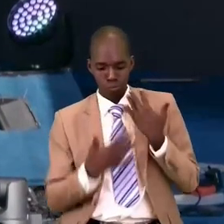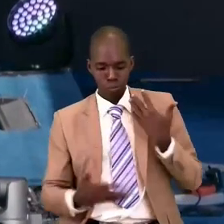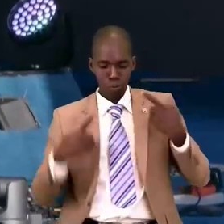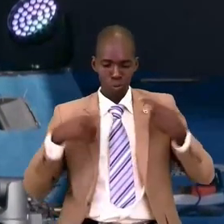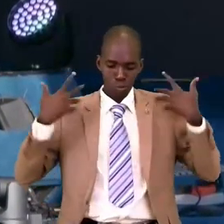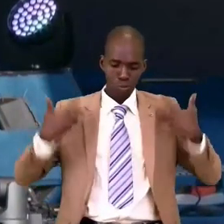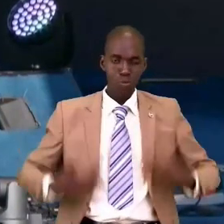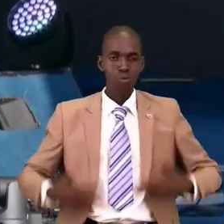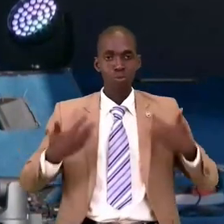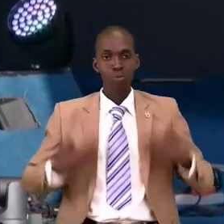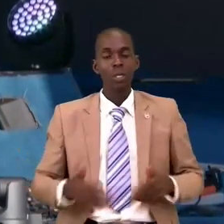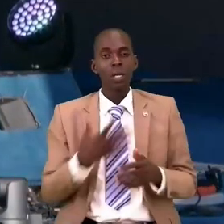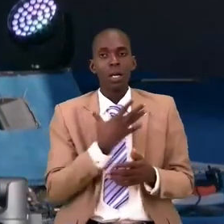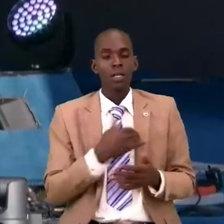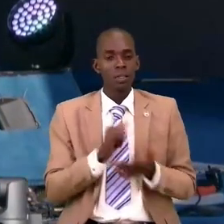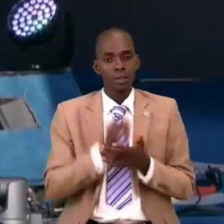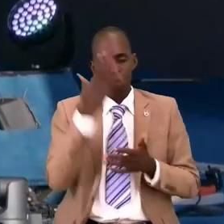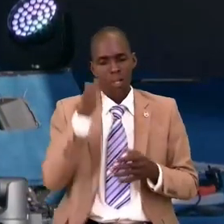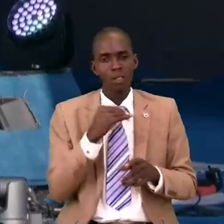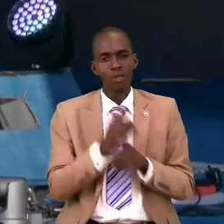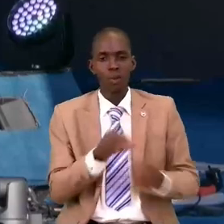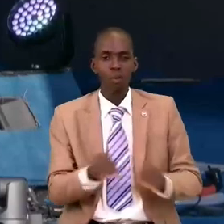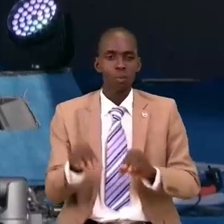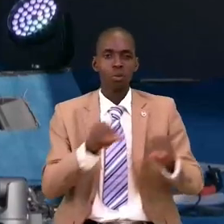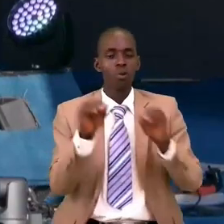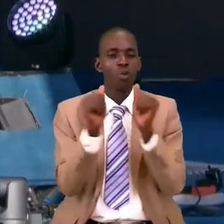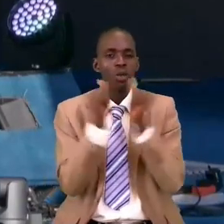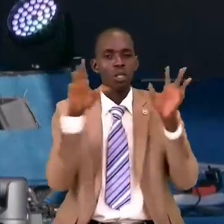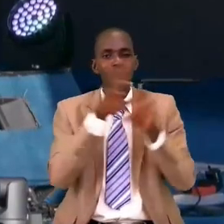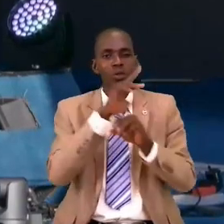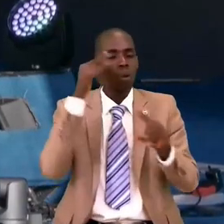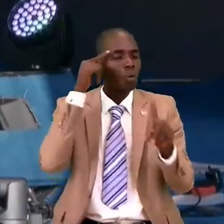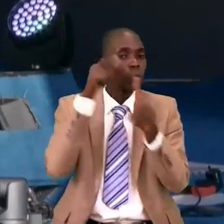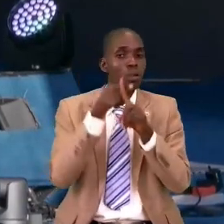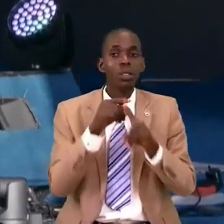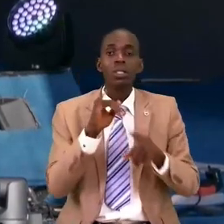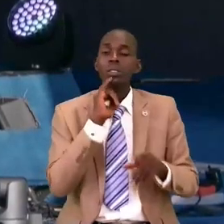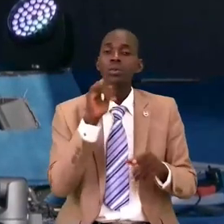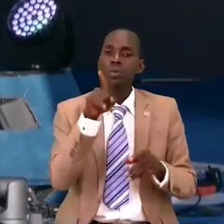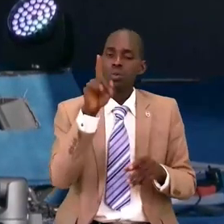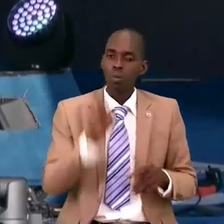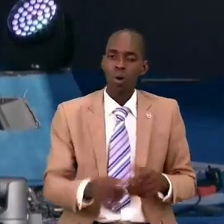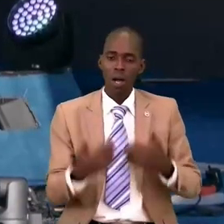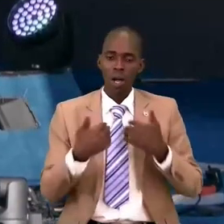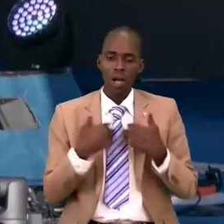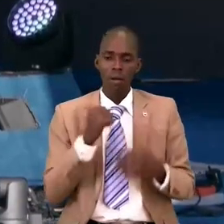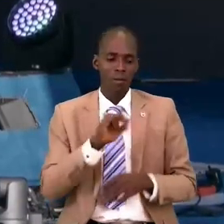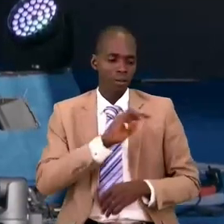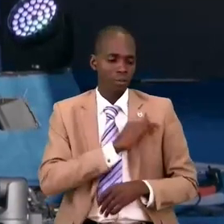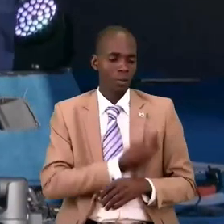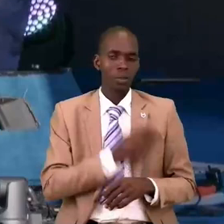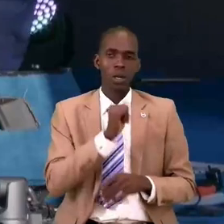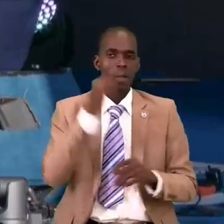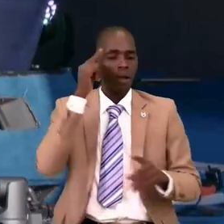laquelle tu vis. C'est cela où nous pouvons identifier et mesurer ton courage. Le courage